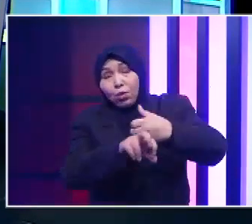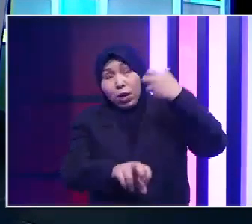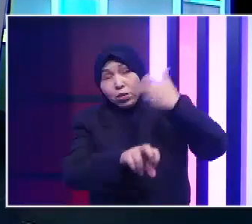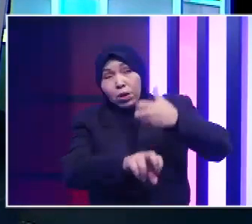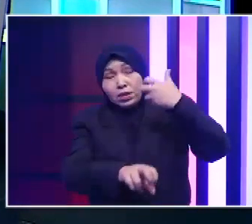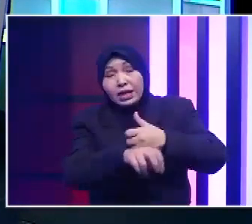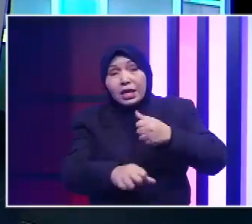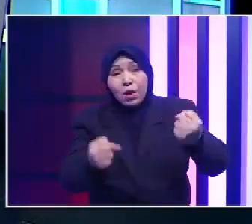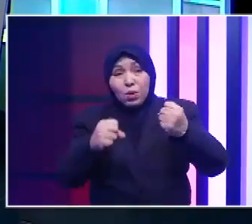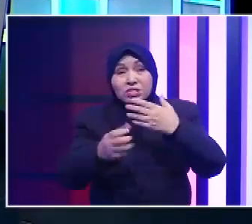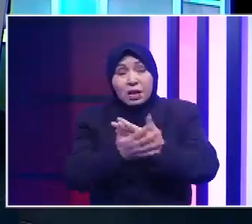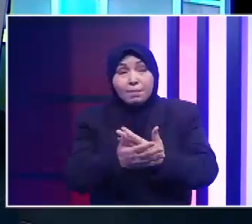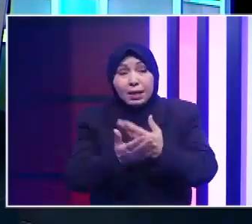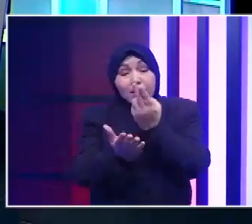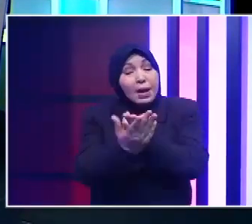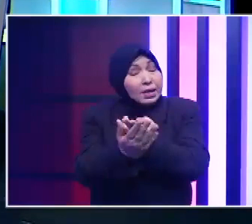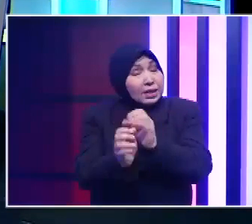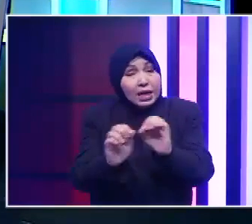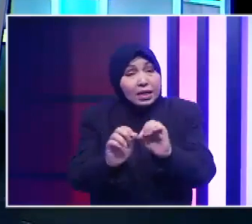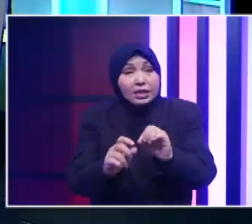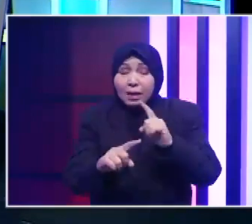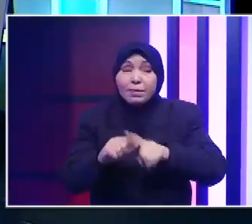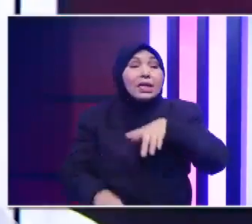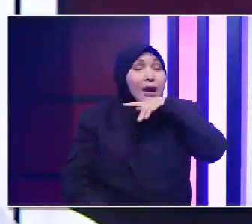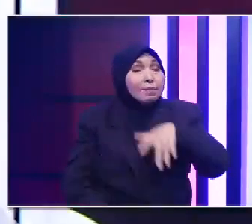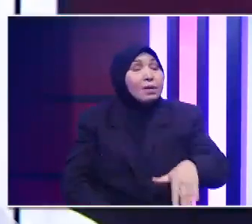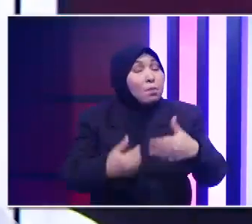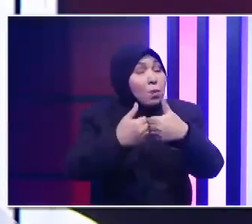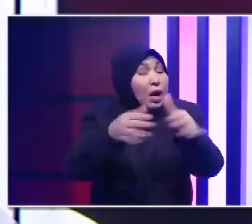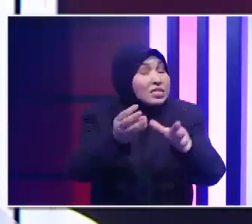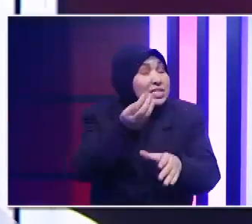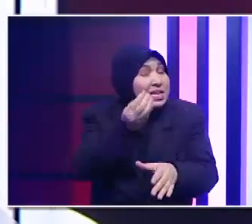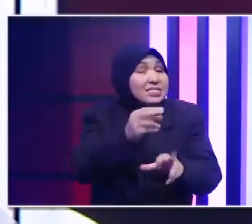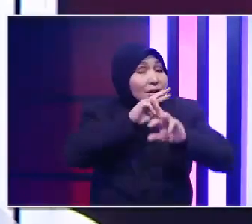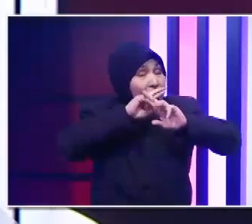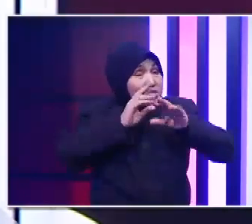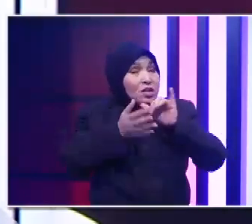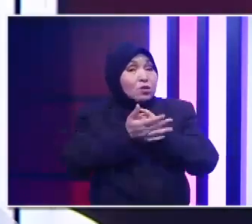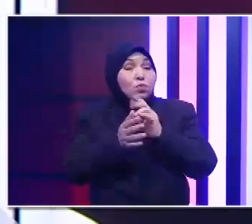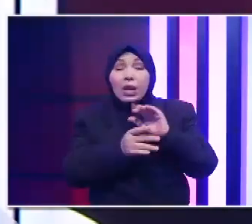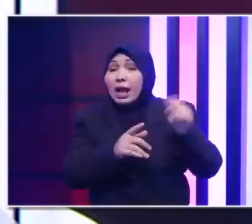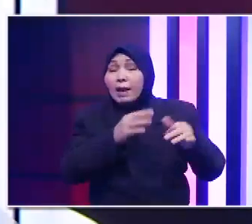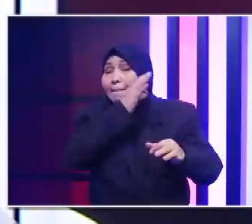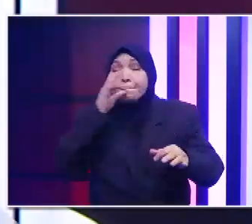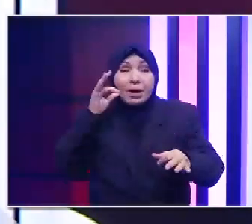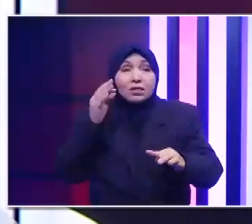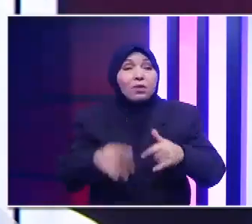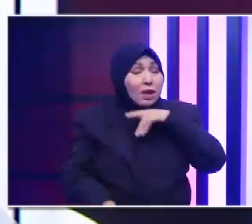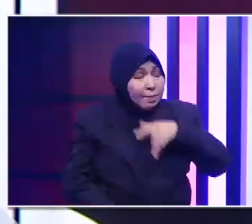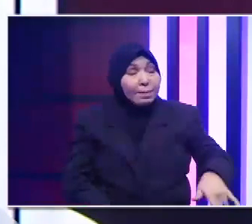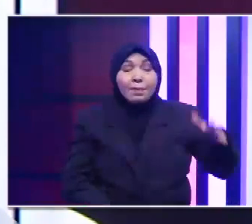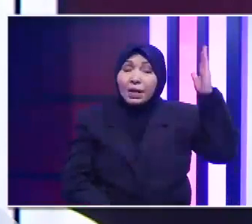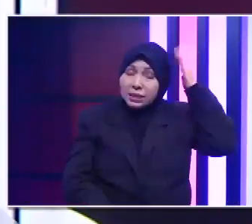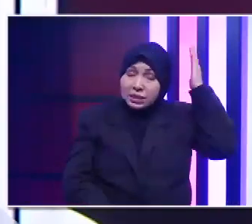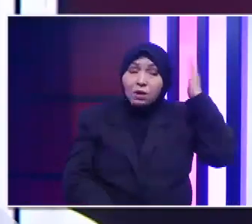dengan dengan kuat sampai-sampai kemarin tak dan misalnya membongkarkan sedikit tetapi lebih sangat senang mendiamkan yang lain sedangkan nabi salam tahu